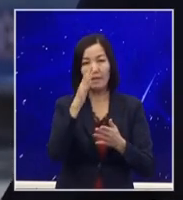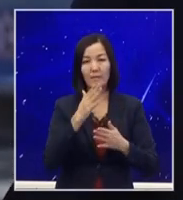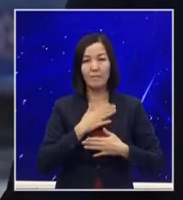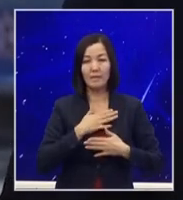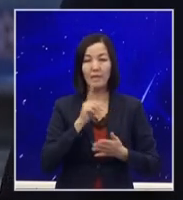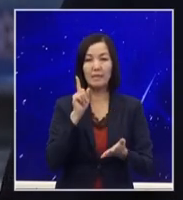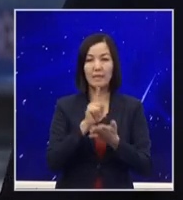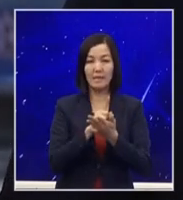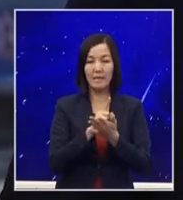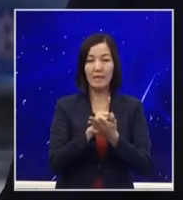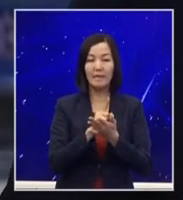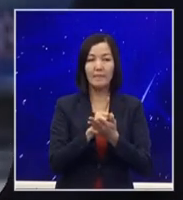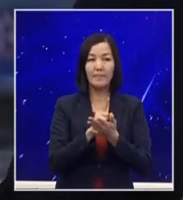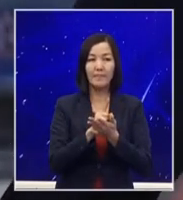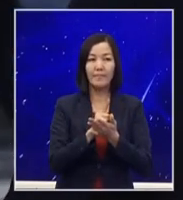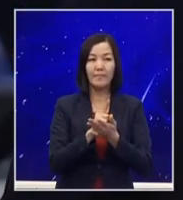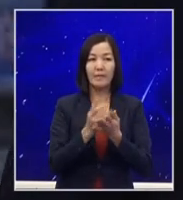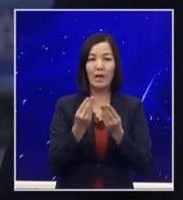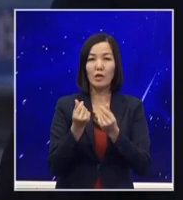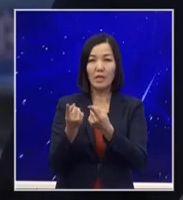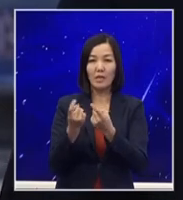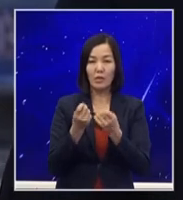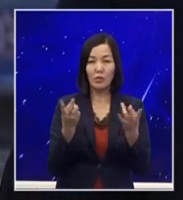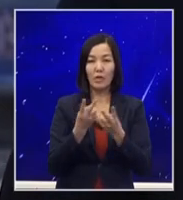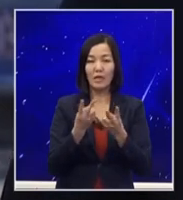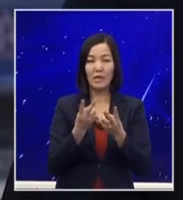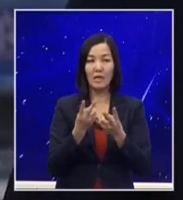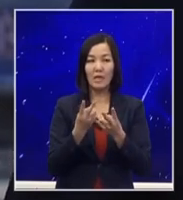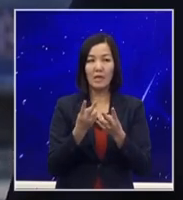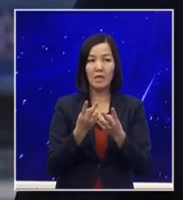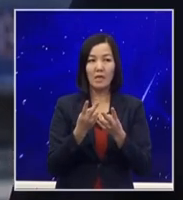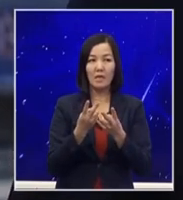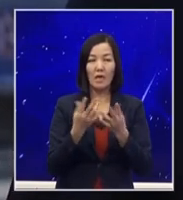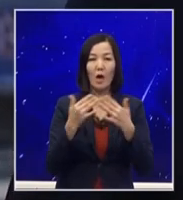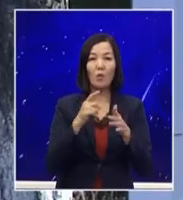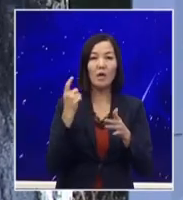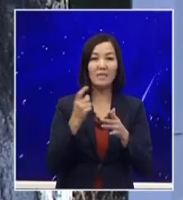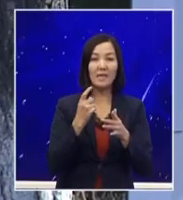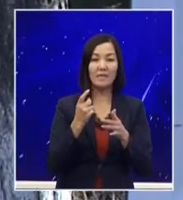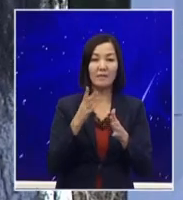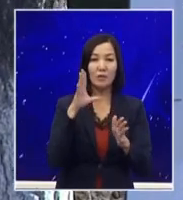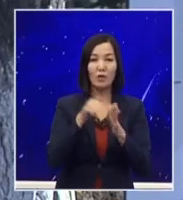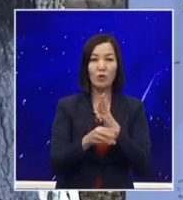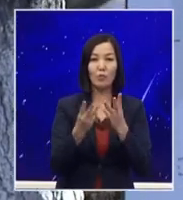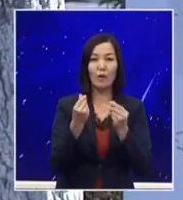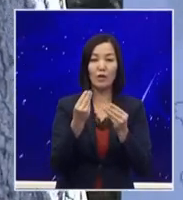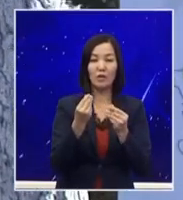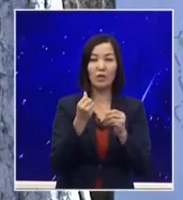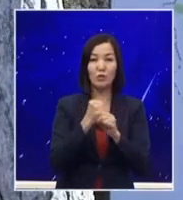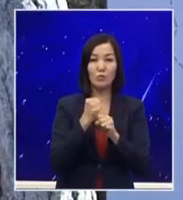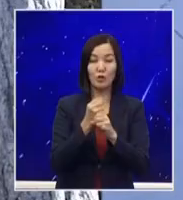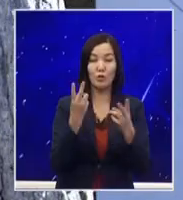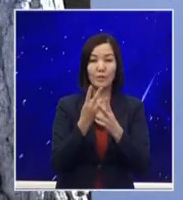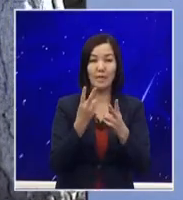отқан мақсат бұл инвестиция тарту керек. Оның ішінде именно сельское хозяйство. Ауыл шаруашылығында істеп жатқан